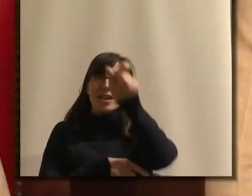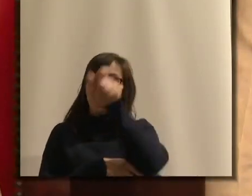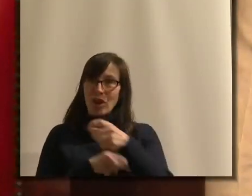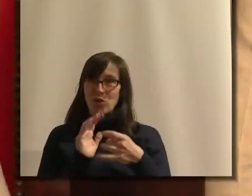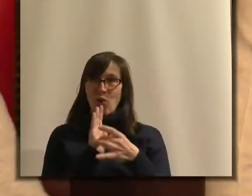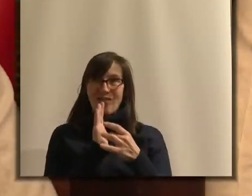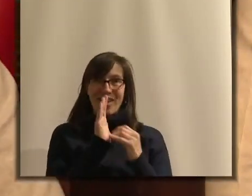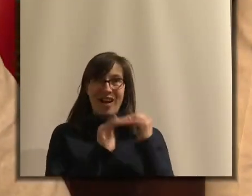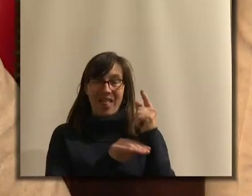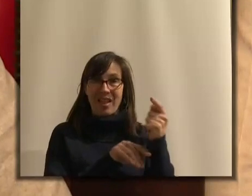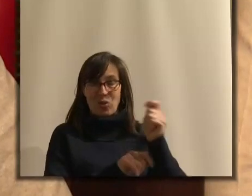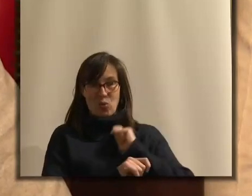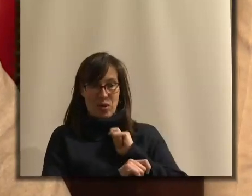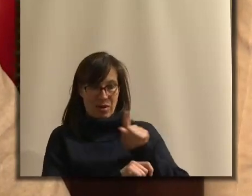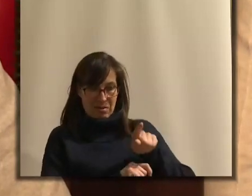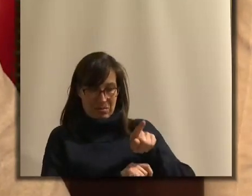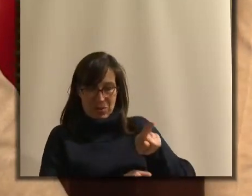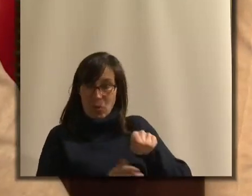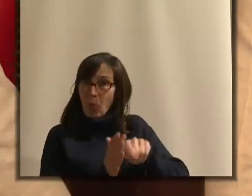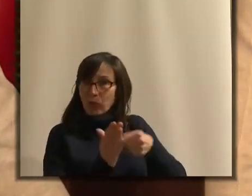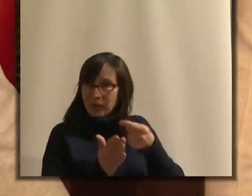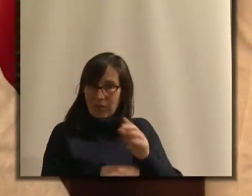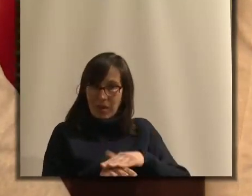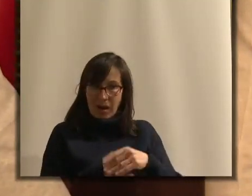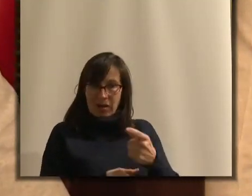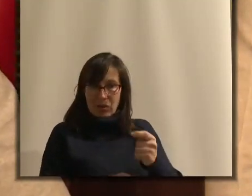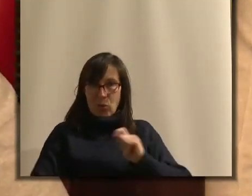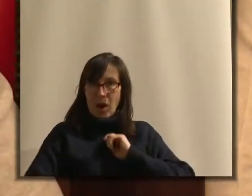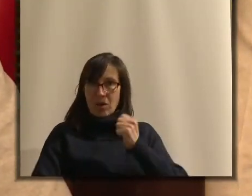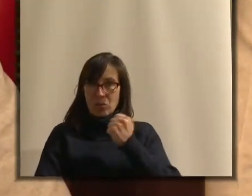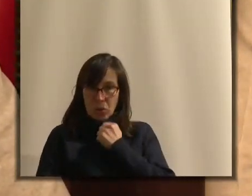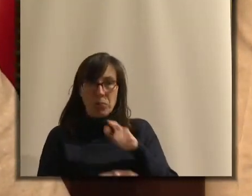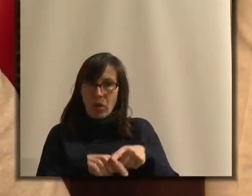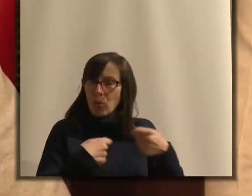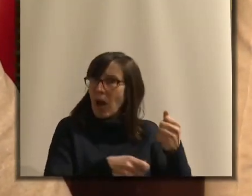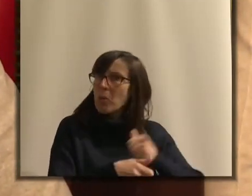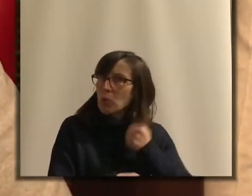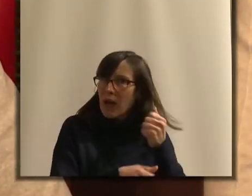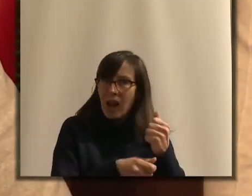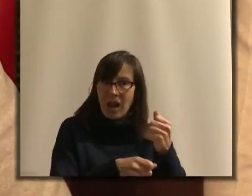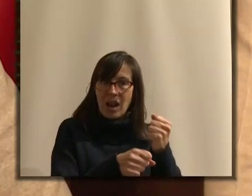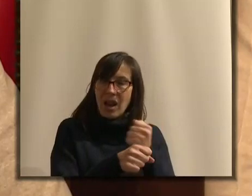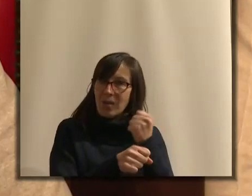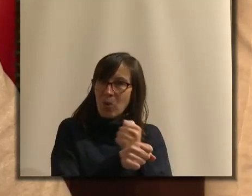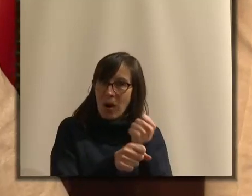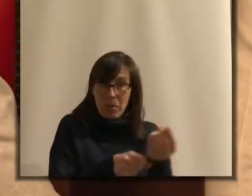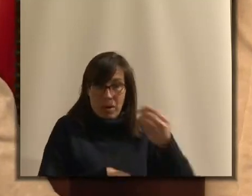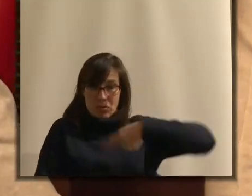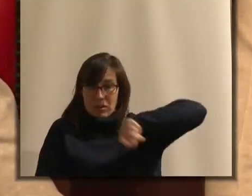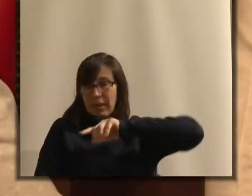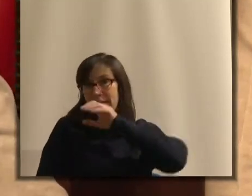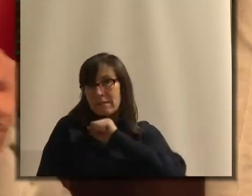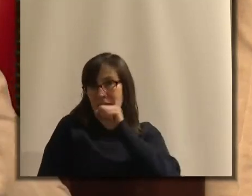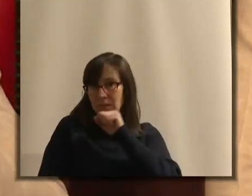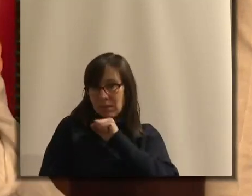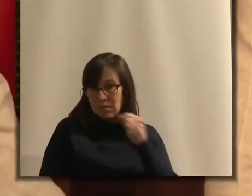dona suport als diferents departaments de l'Ajuntament, per tant ens interessa, a part de donar oportunitats laborals, evidentment. I en aquest cas el que